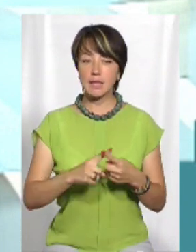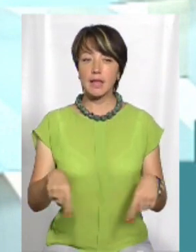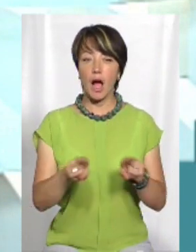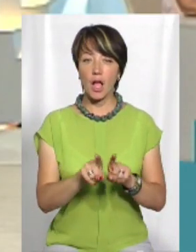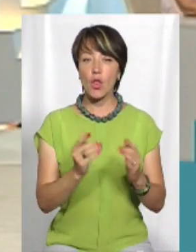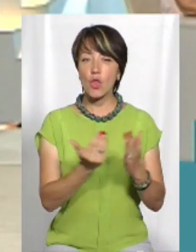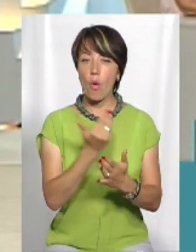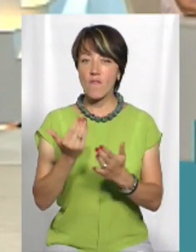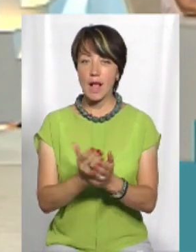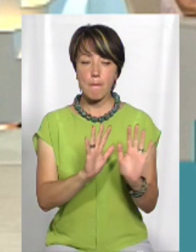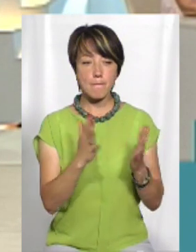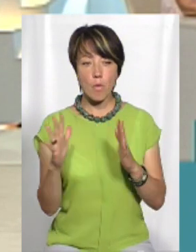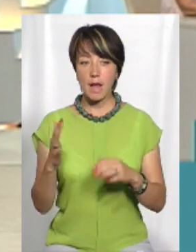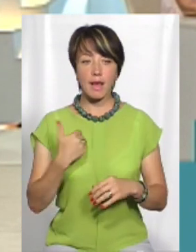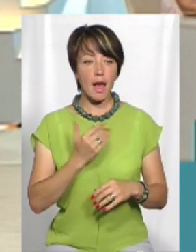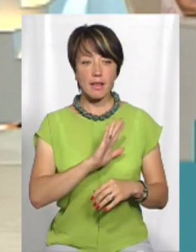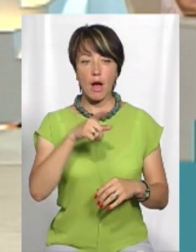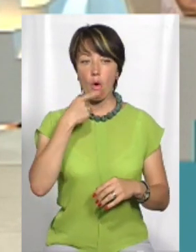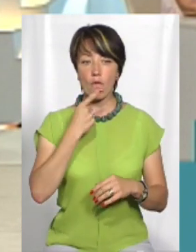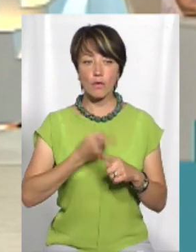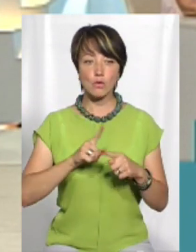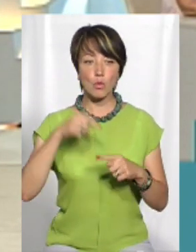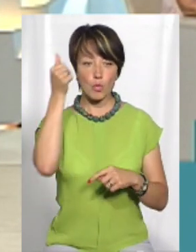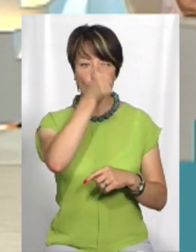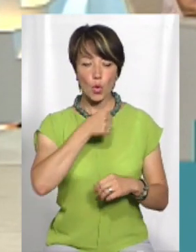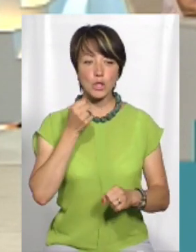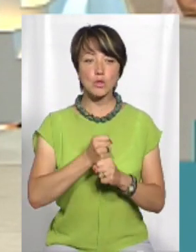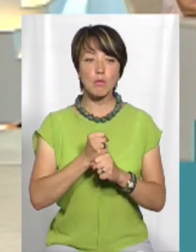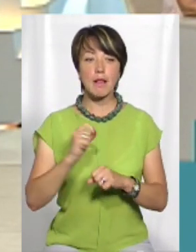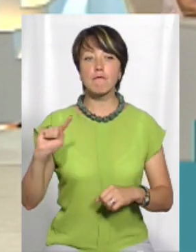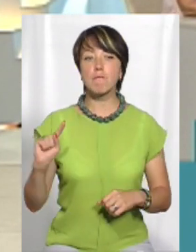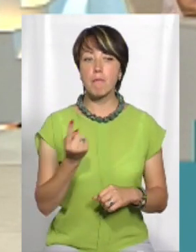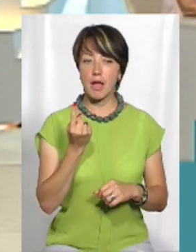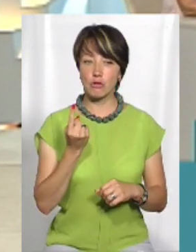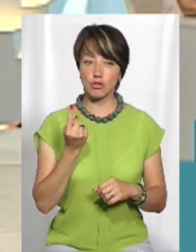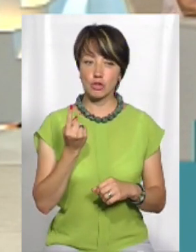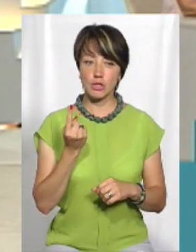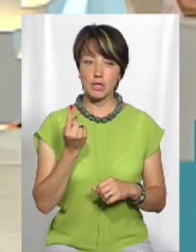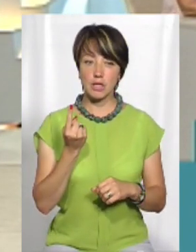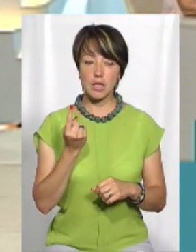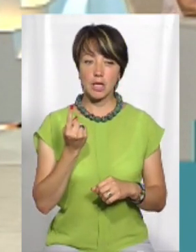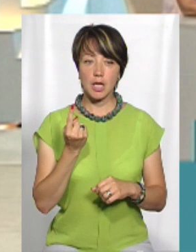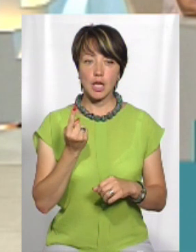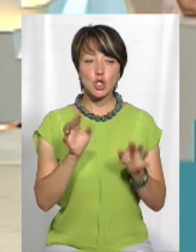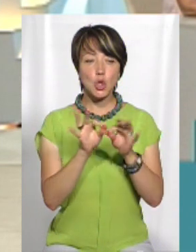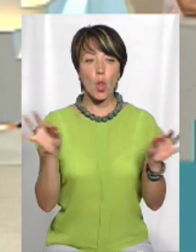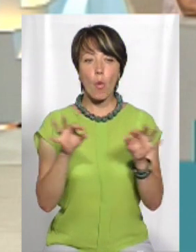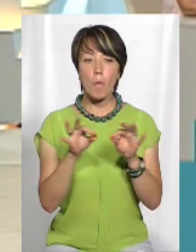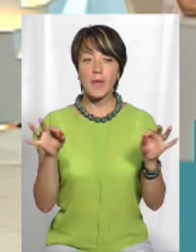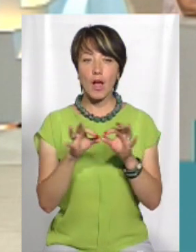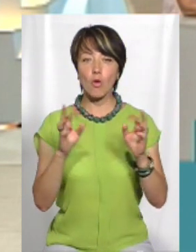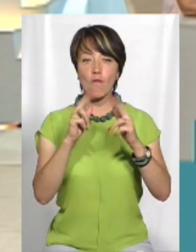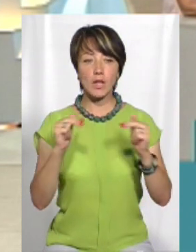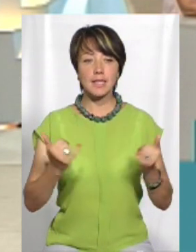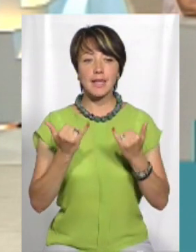отакі новенькі моменти, але я не говорю, що в цьому році ми зробили вперше, зробили солом'яну фортецю